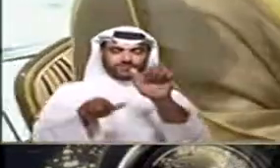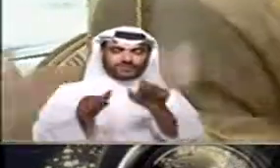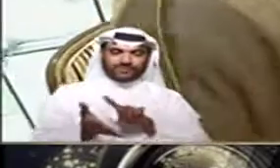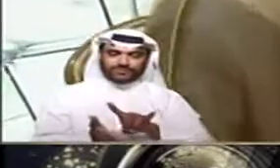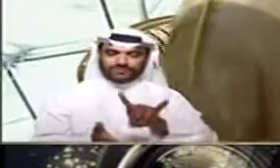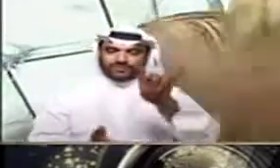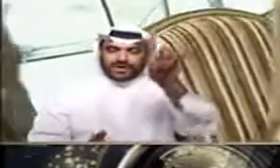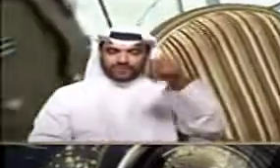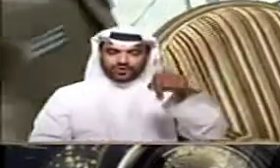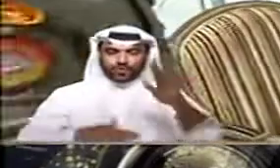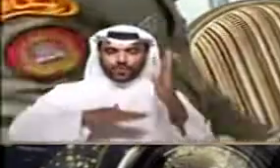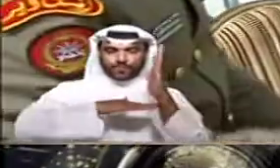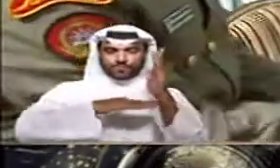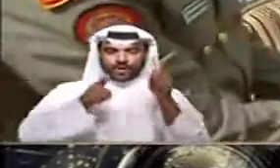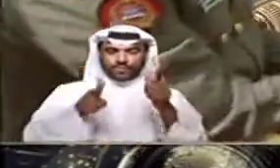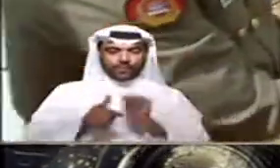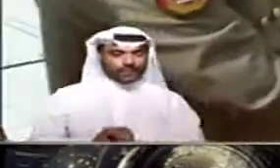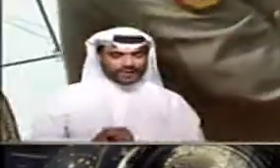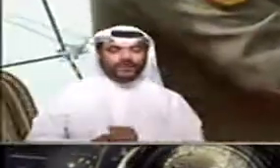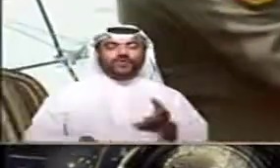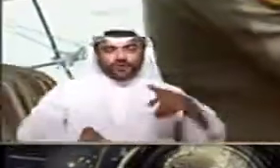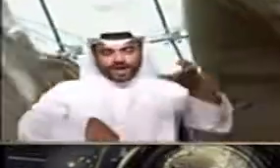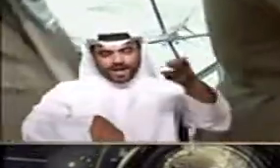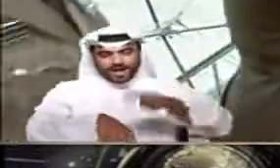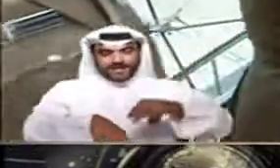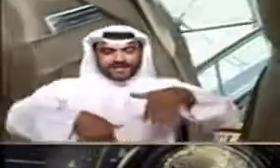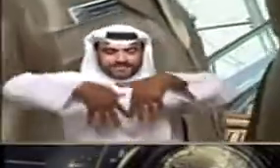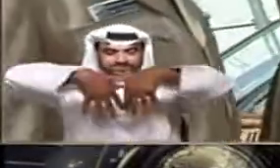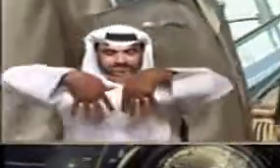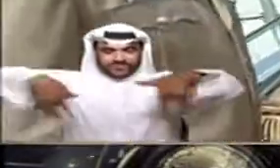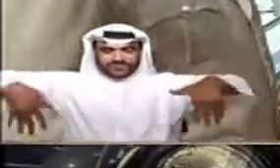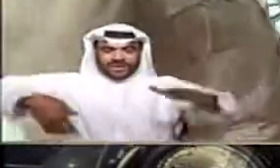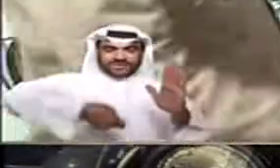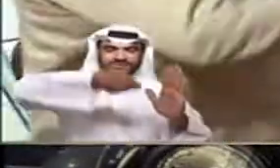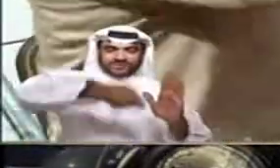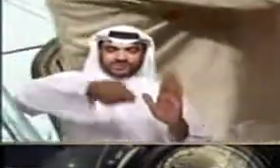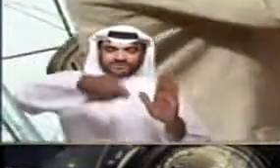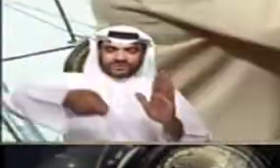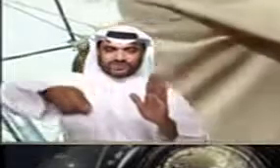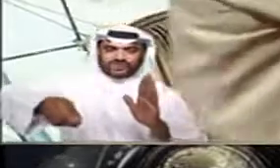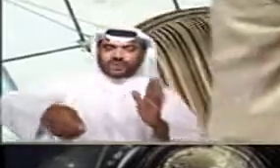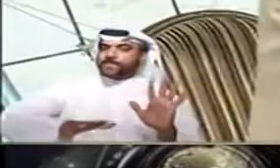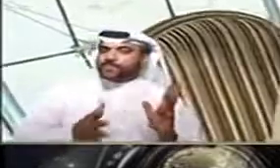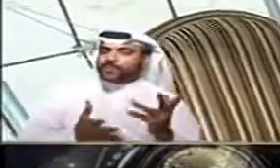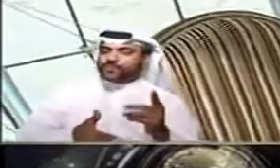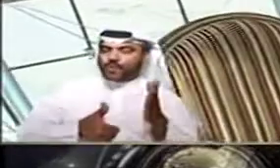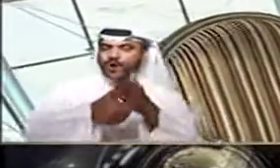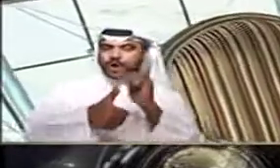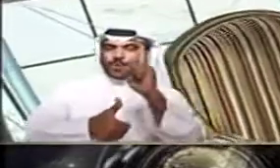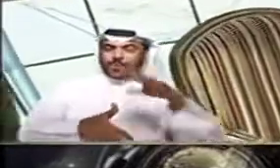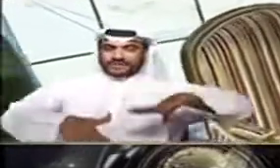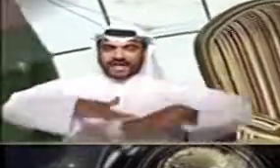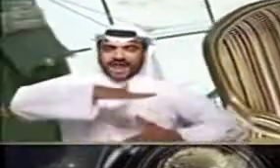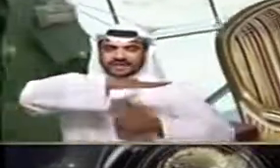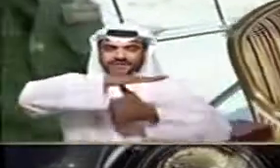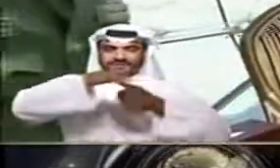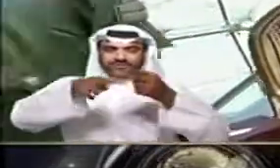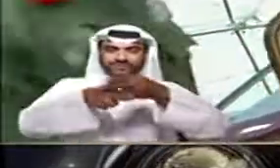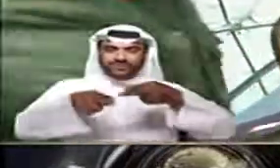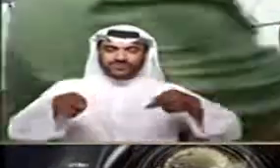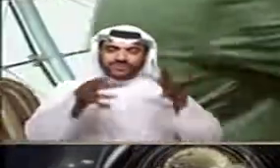ورعاه. وكان على رأس مودعي فخامته على أرض المطار حضرة صاحب السمو أمير البلاد الشيخ